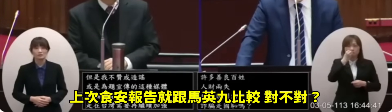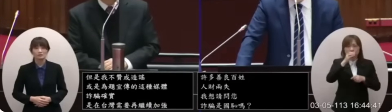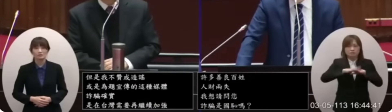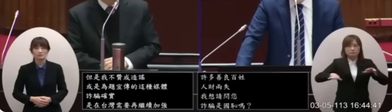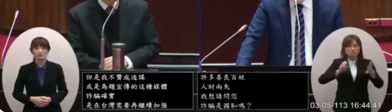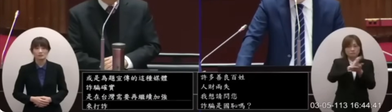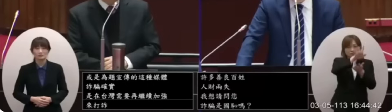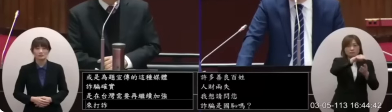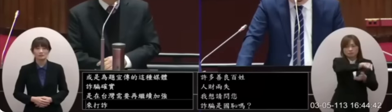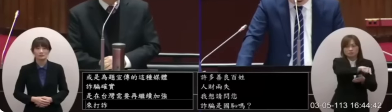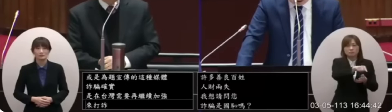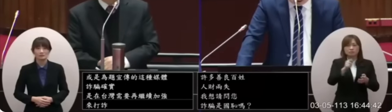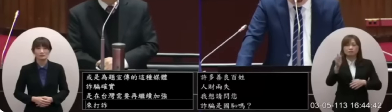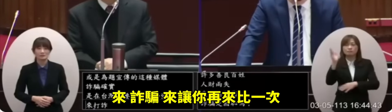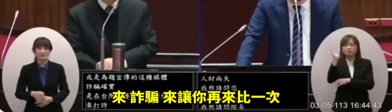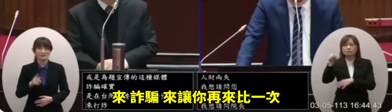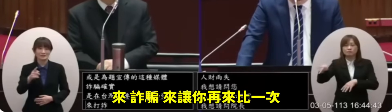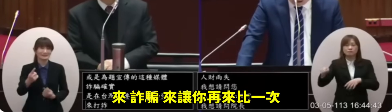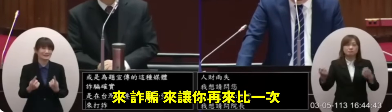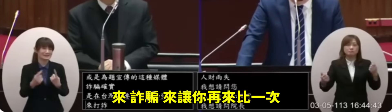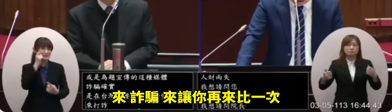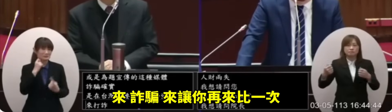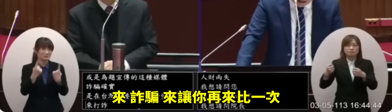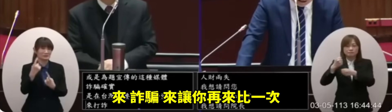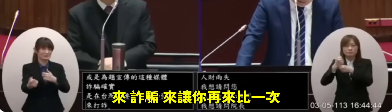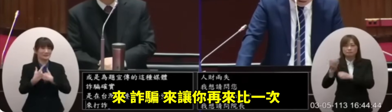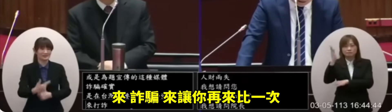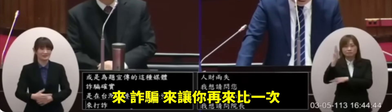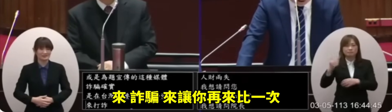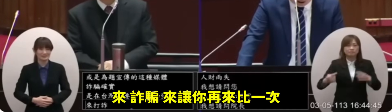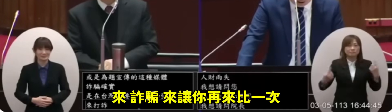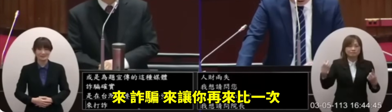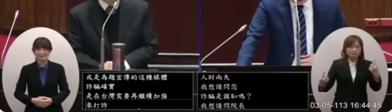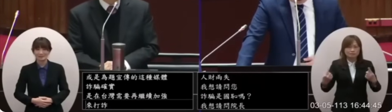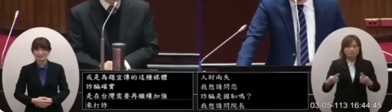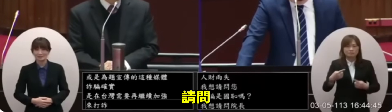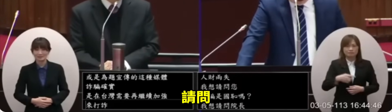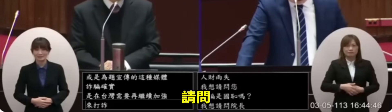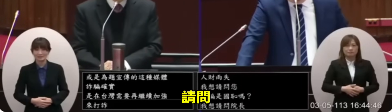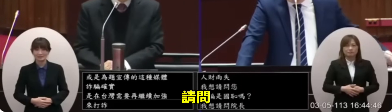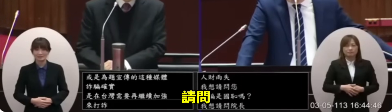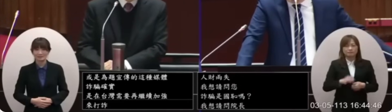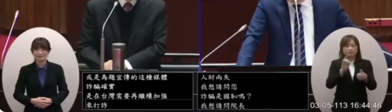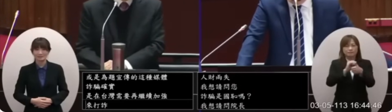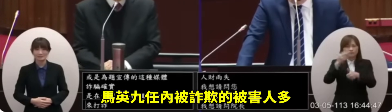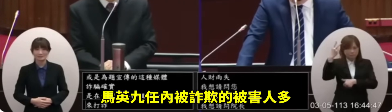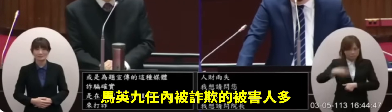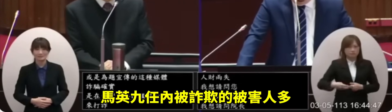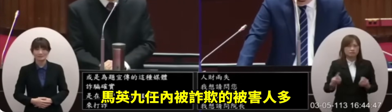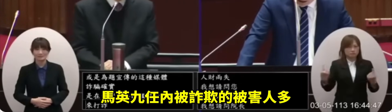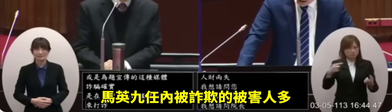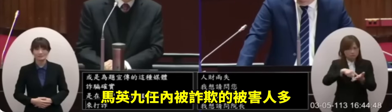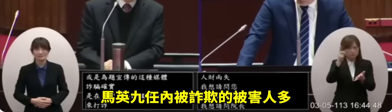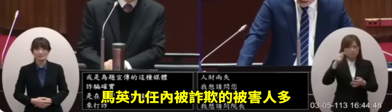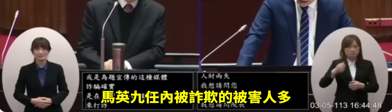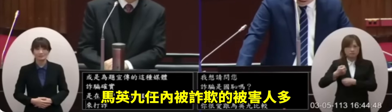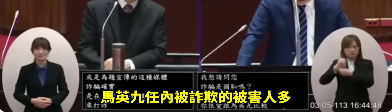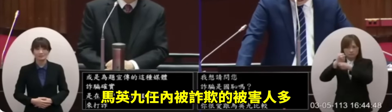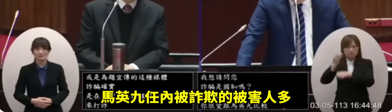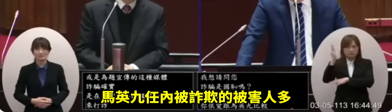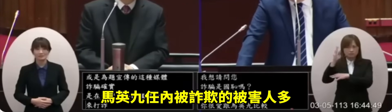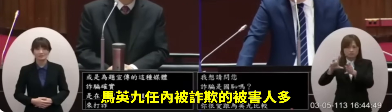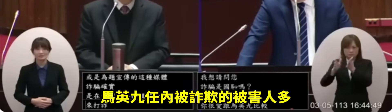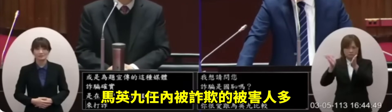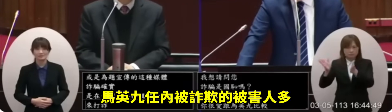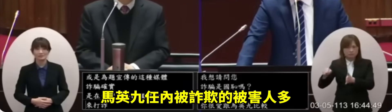对不对？ 你更喜欢比了。 来，诈骗，来，让你再来比一次哈。请问马英九任内被